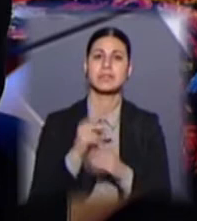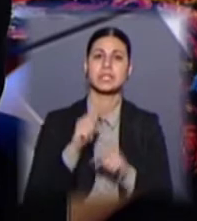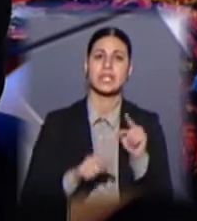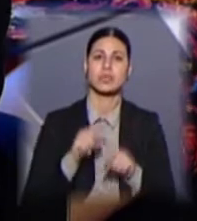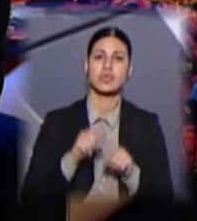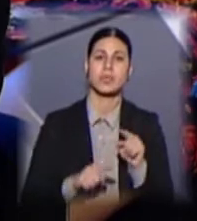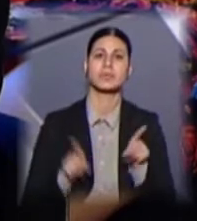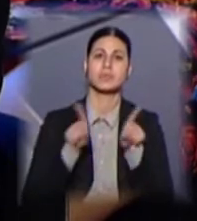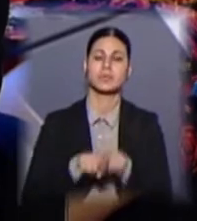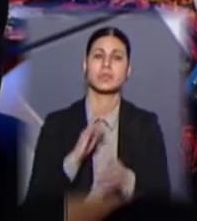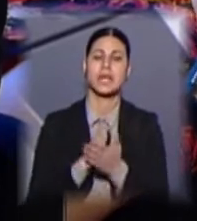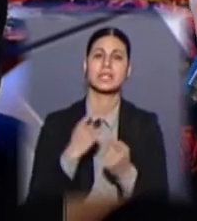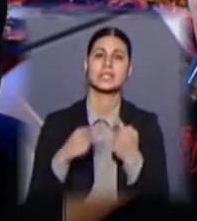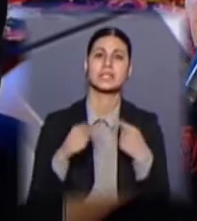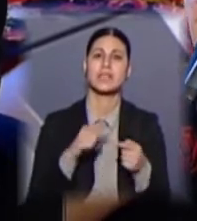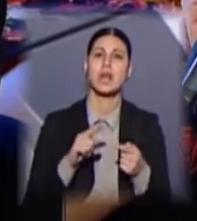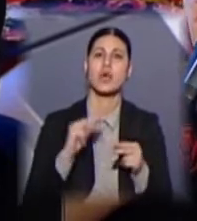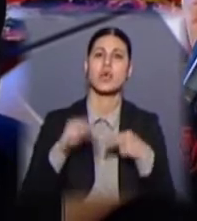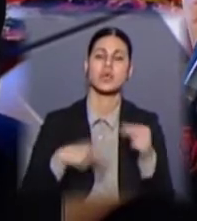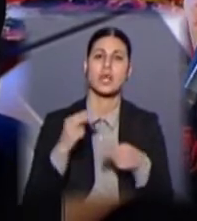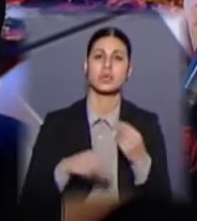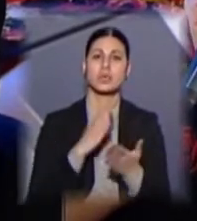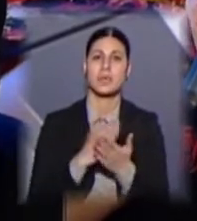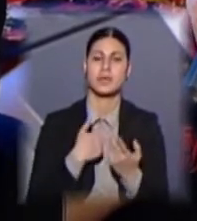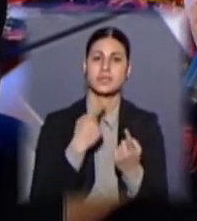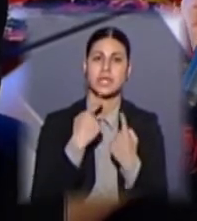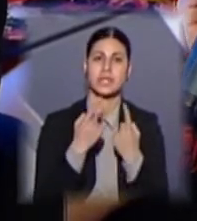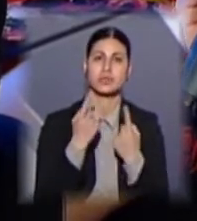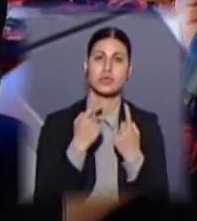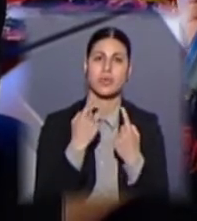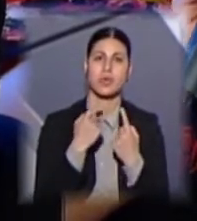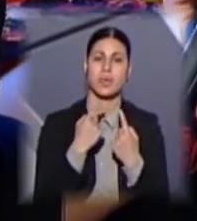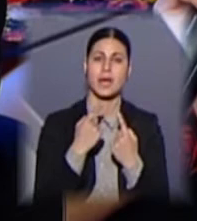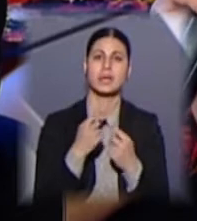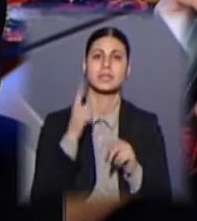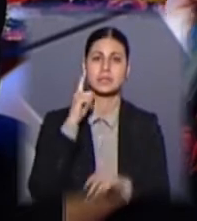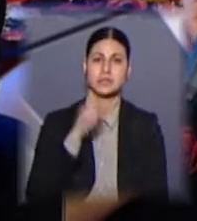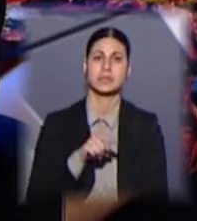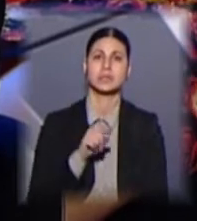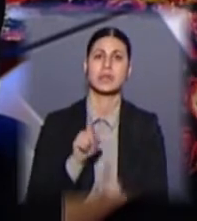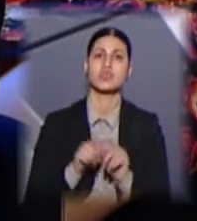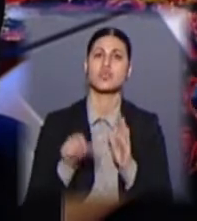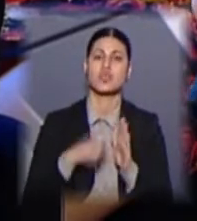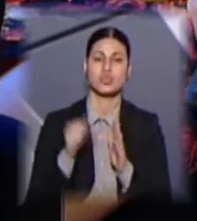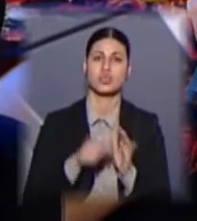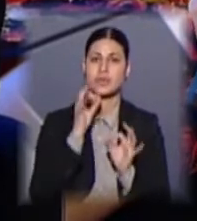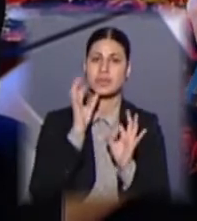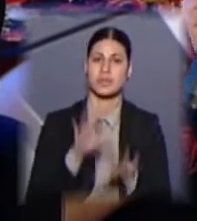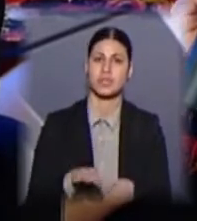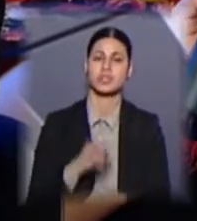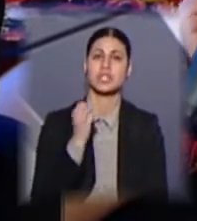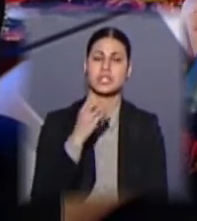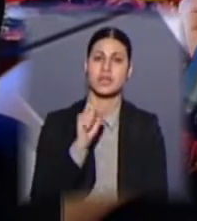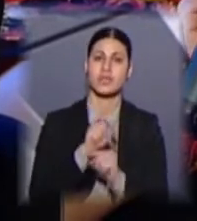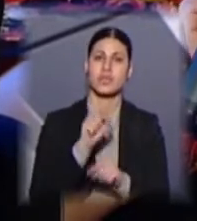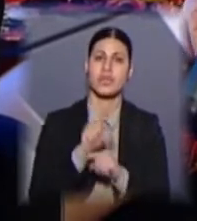თანამშრომლებისა, უამრავ სხვა კონტრაქტორთან გვაქვს ჩვენ თანამშრომლობა. ცხადია ისინი უმრო შევრები დარჩნენ. გარდა ამისა, ჩვენ